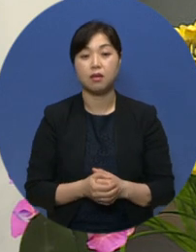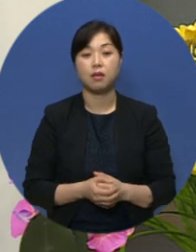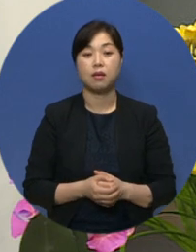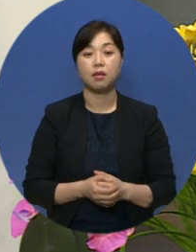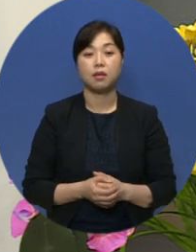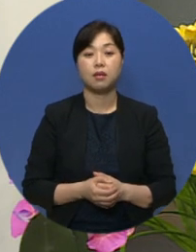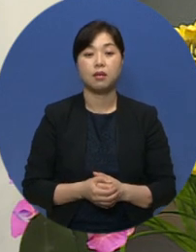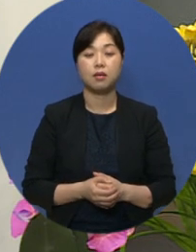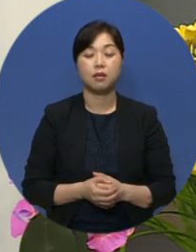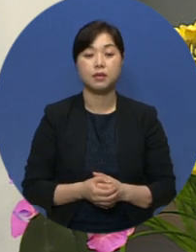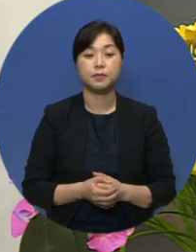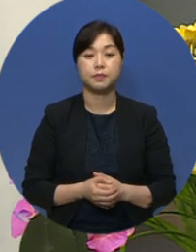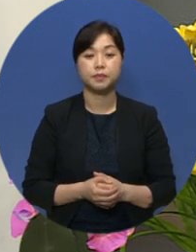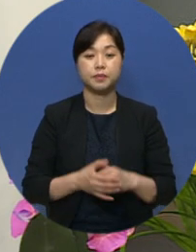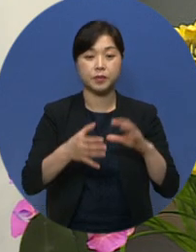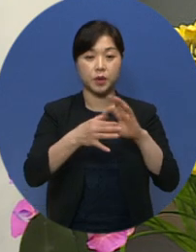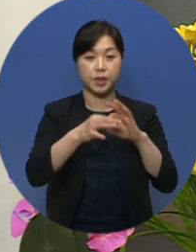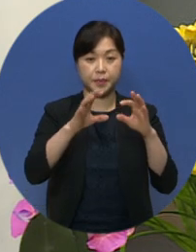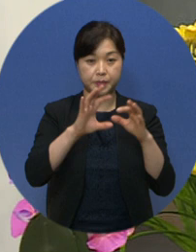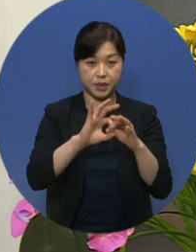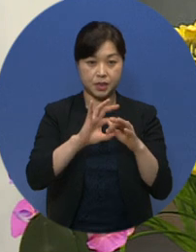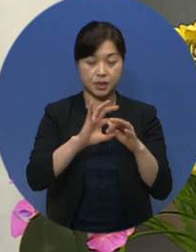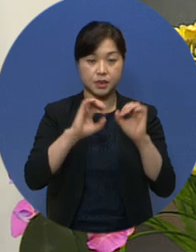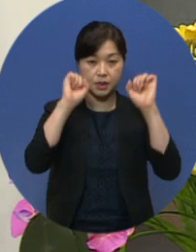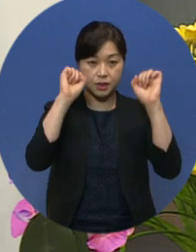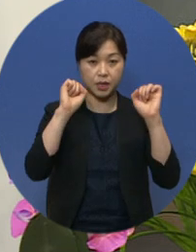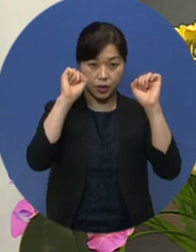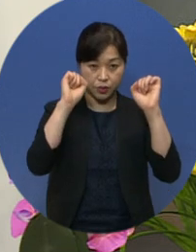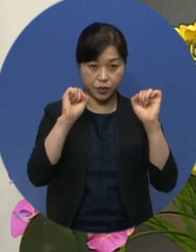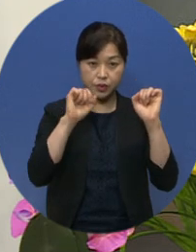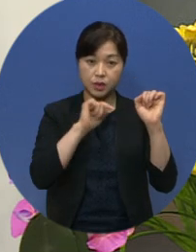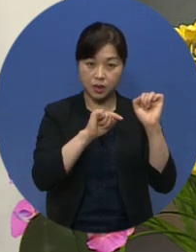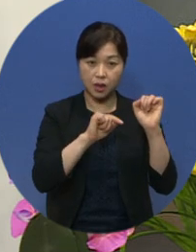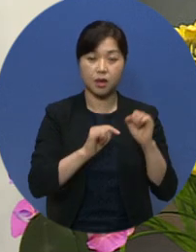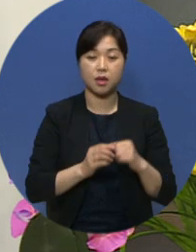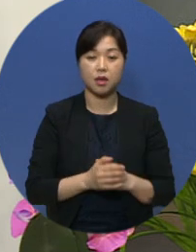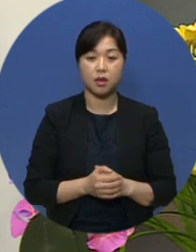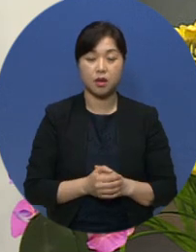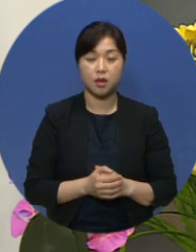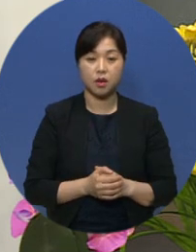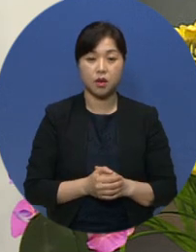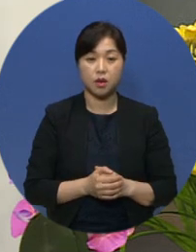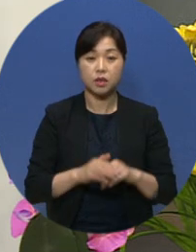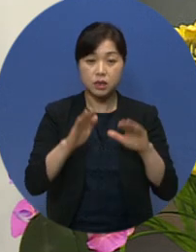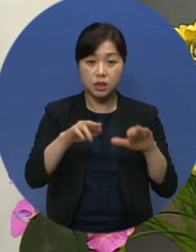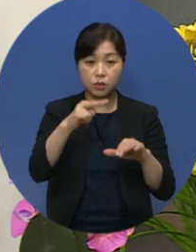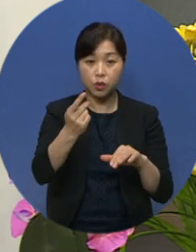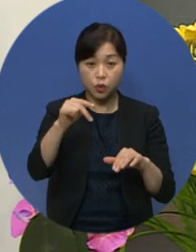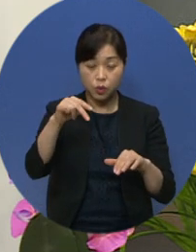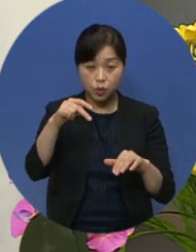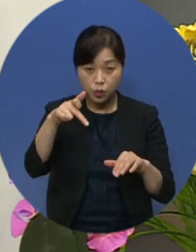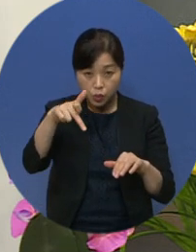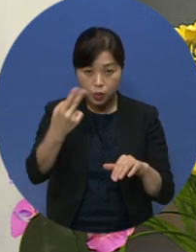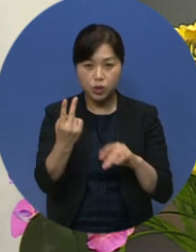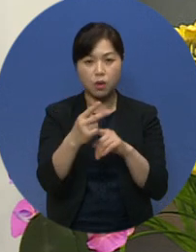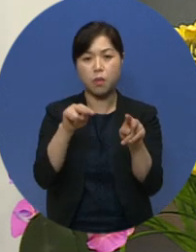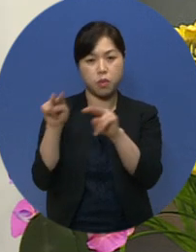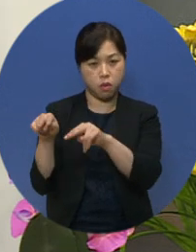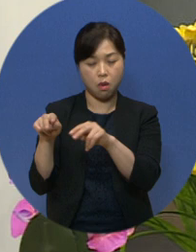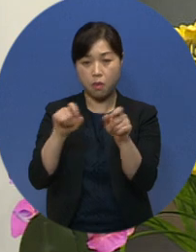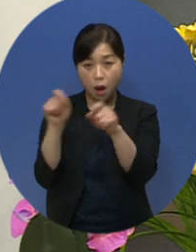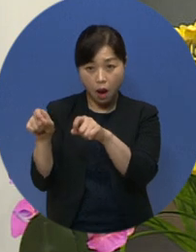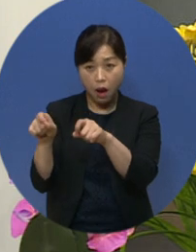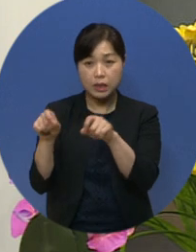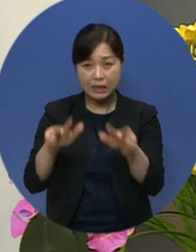어떤 그 올림 p 펠로 올림픽 자체가 도쿄에서 무산이 돼 버렸다는 말에 느 금년에 인제